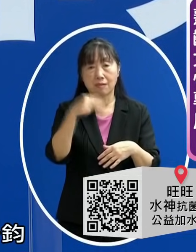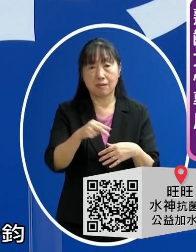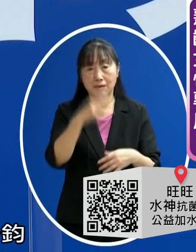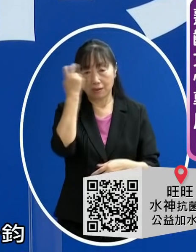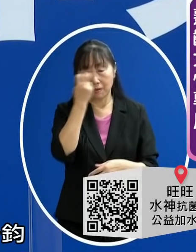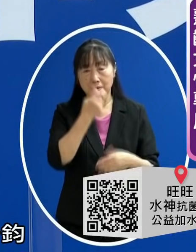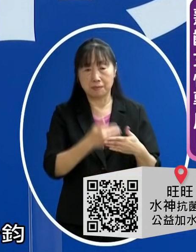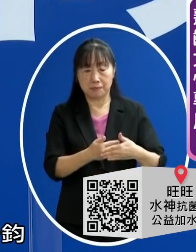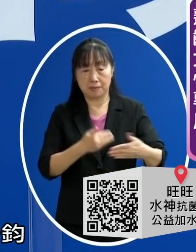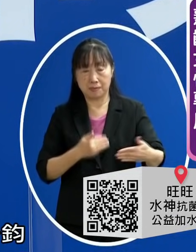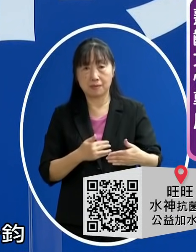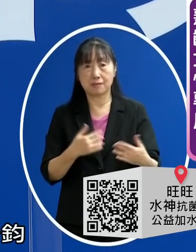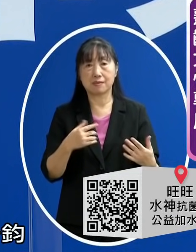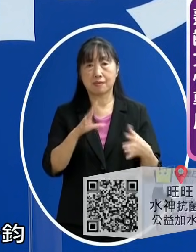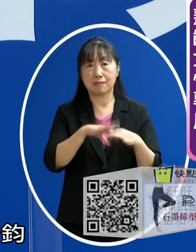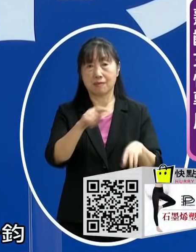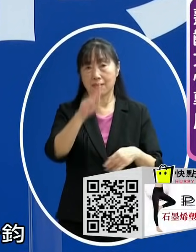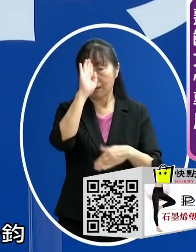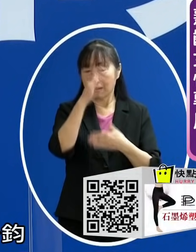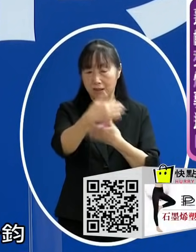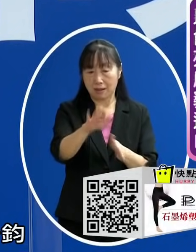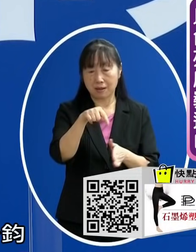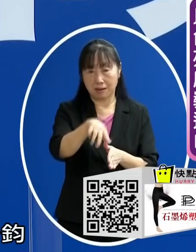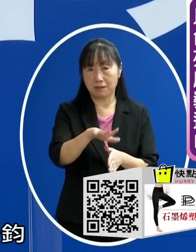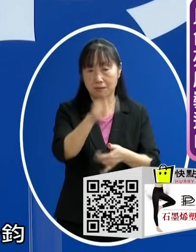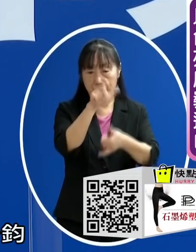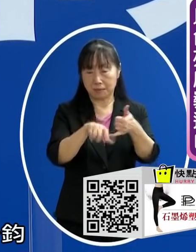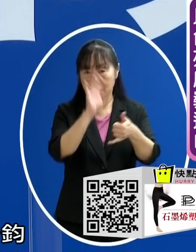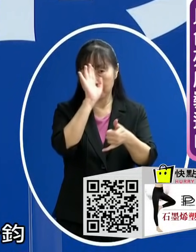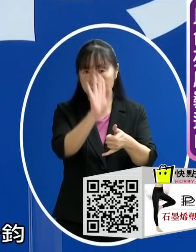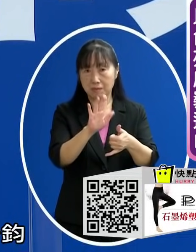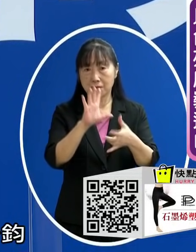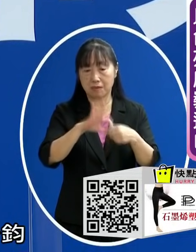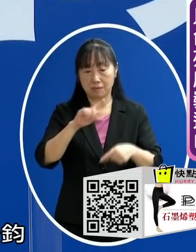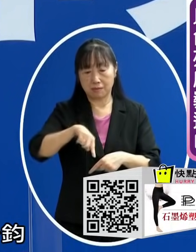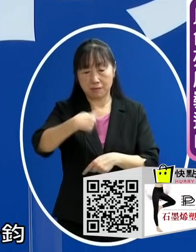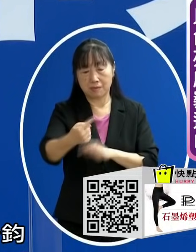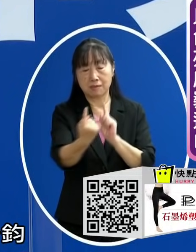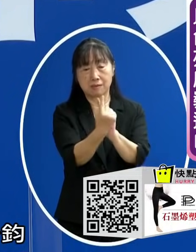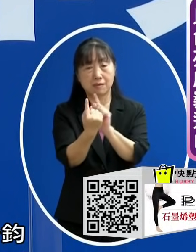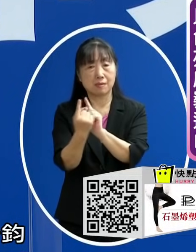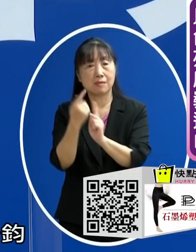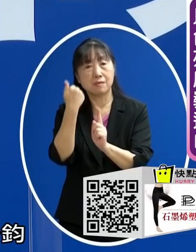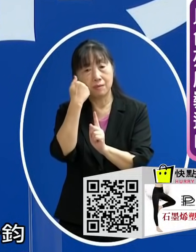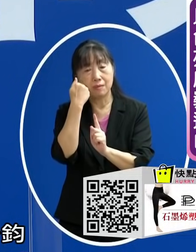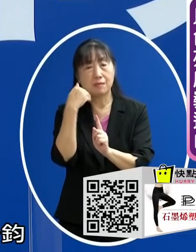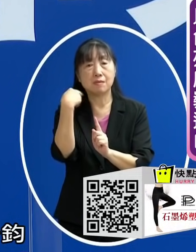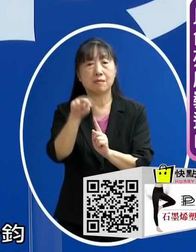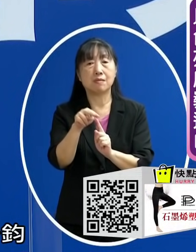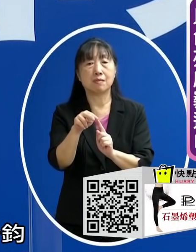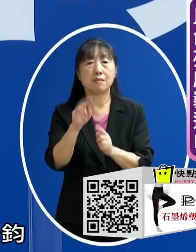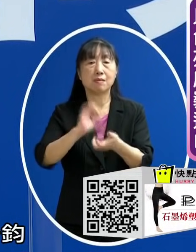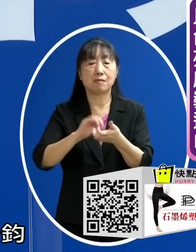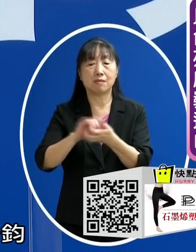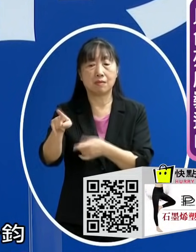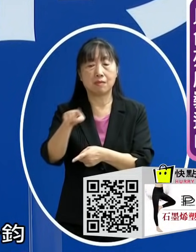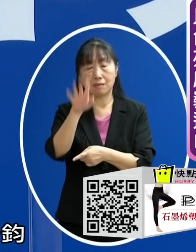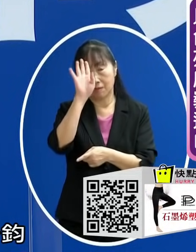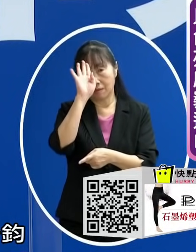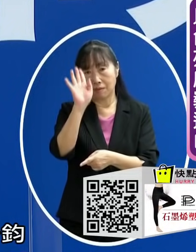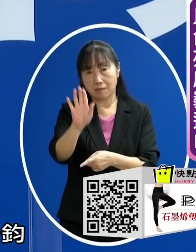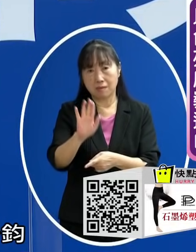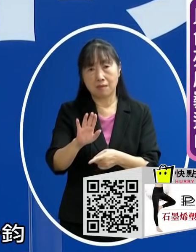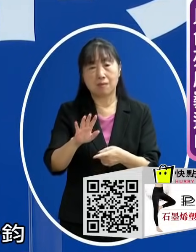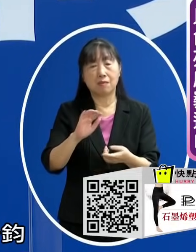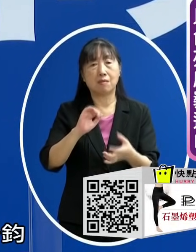所以当然这个因为病房里头有确诊的个案，后续有可能一些接触者还会再出现阳性的情形哈。那到目